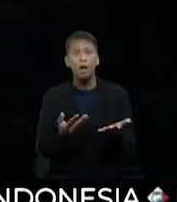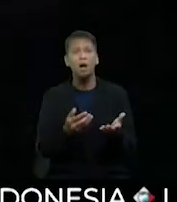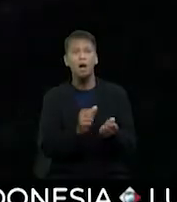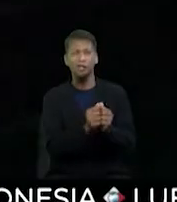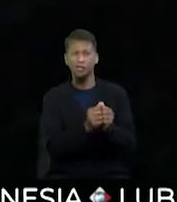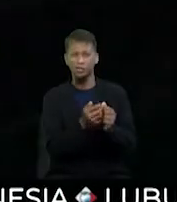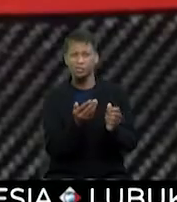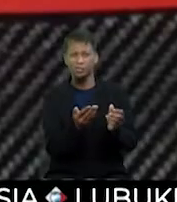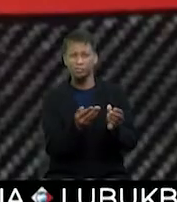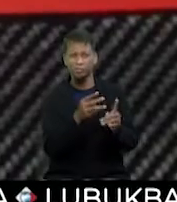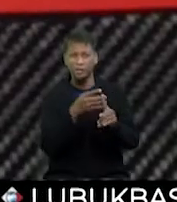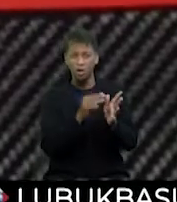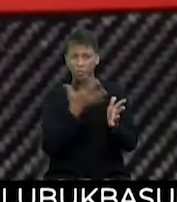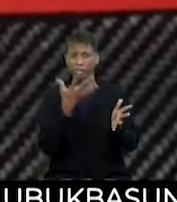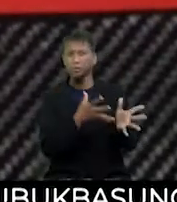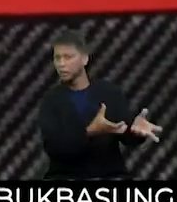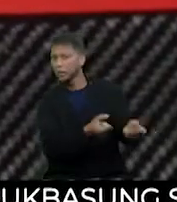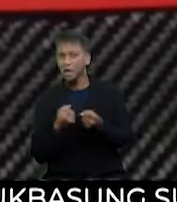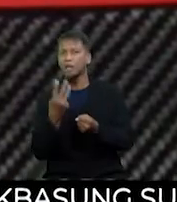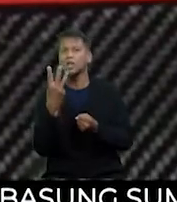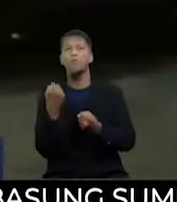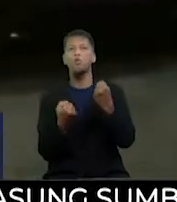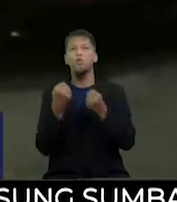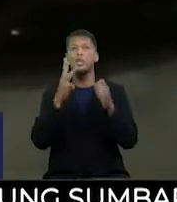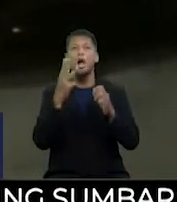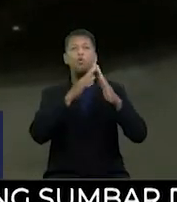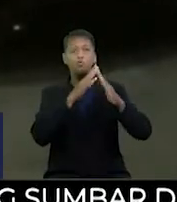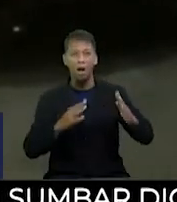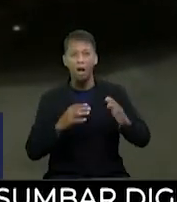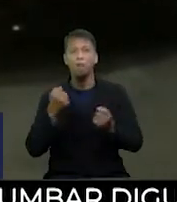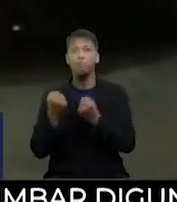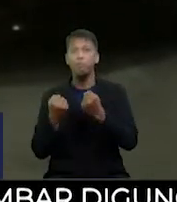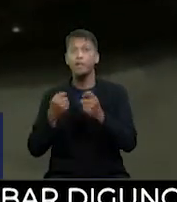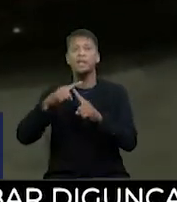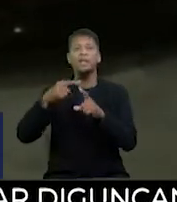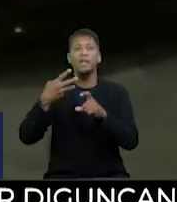lebih dahulu disita. Di antaranya 3 rumah, mobil Tesla, belasan jam tangan